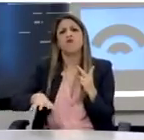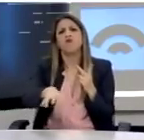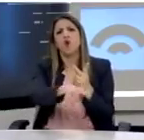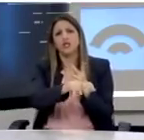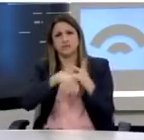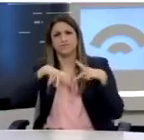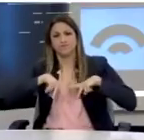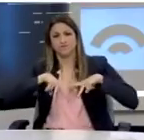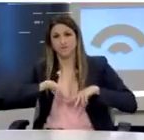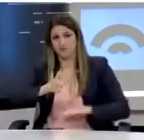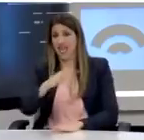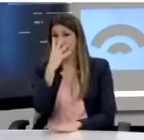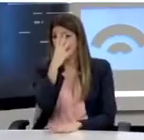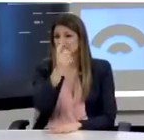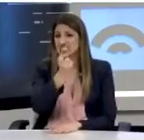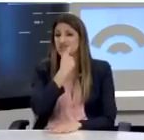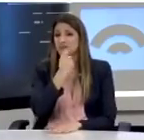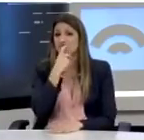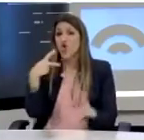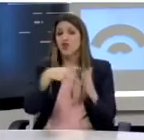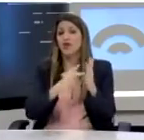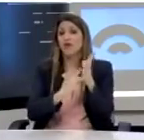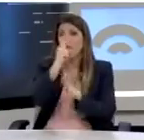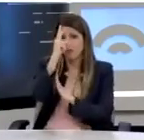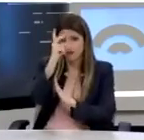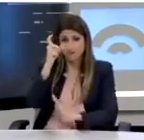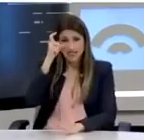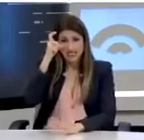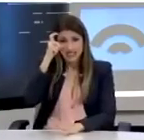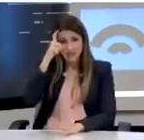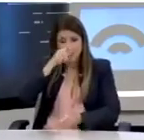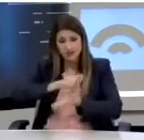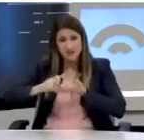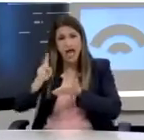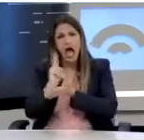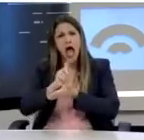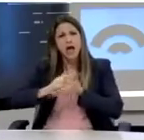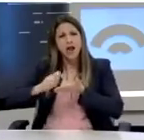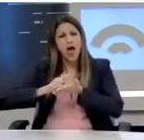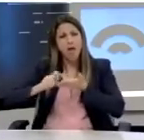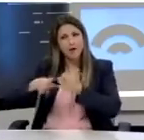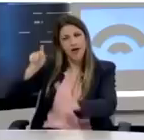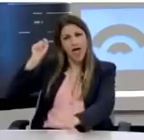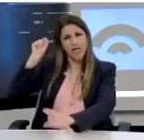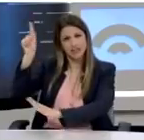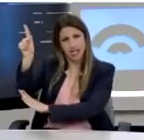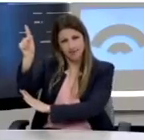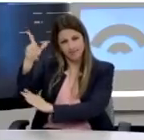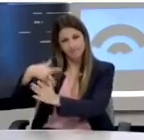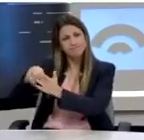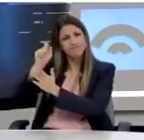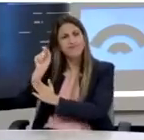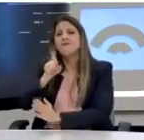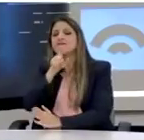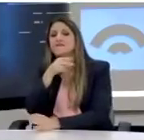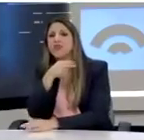Σεπτεμβρίου όμως του 2012, ο κ. Σαμαράς έγραφε ένα γράμμα στον κ. Γκουρεύσκη για αυτά τα